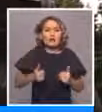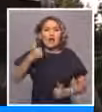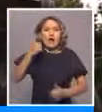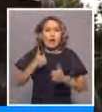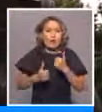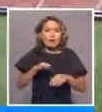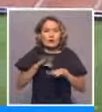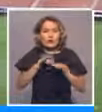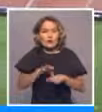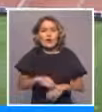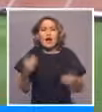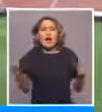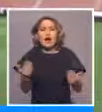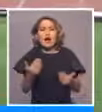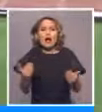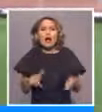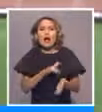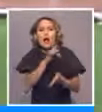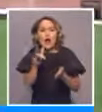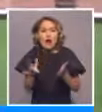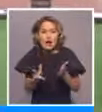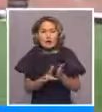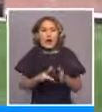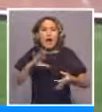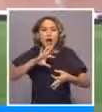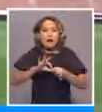болжам бар. Дегенмен қай қаланың 9 жылдан кейінгі